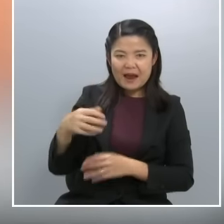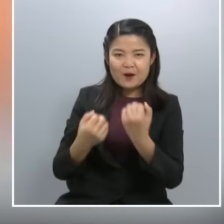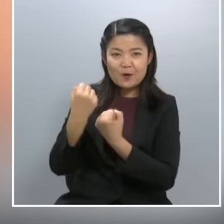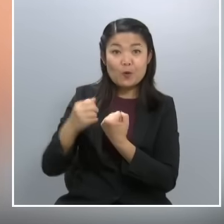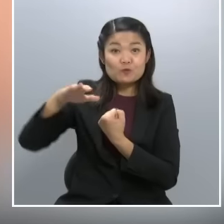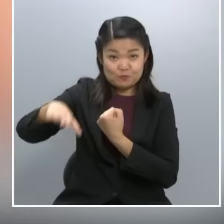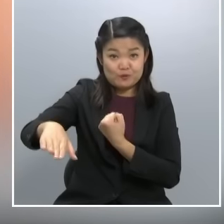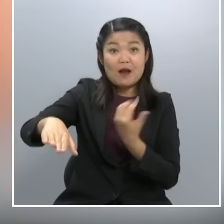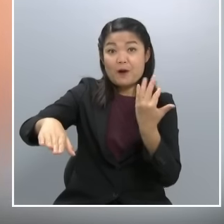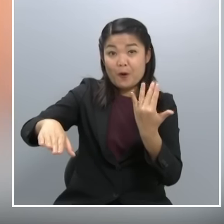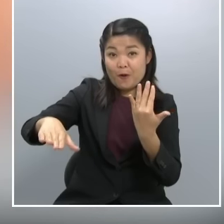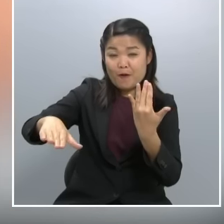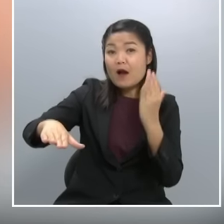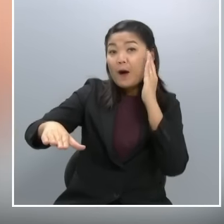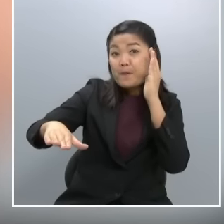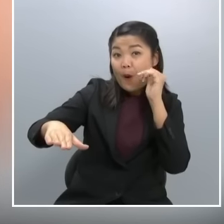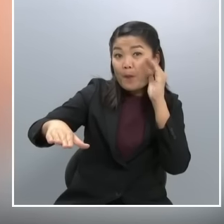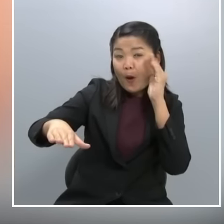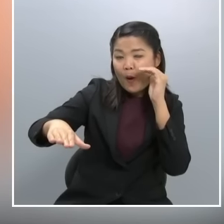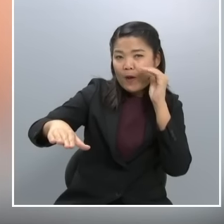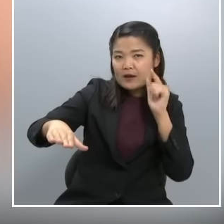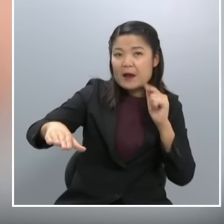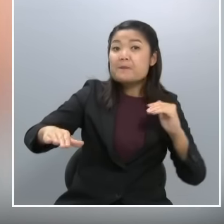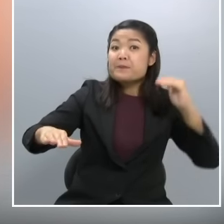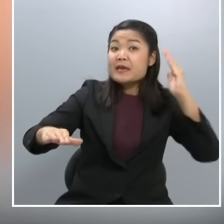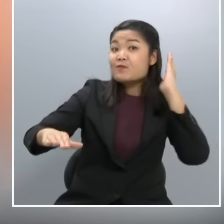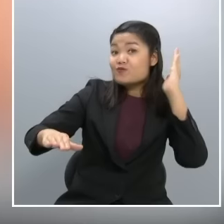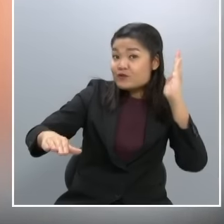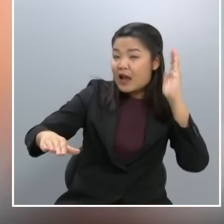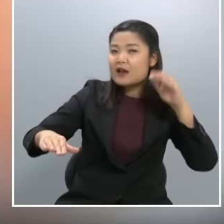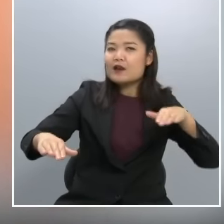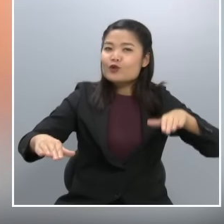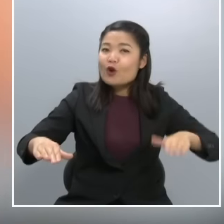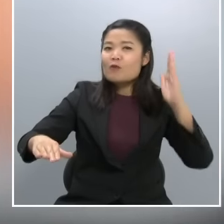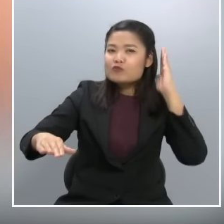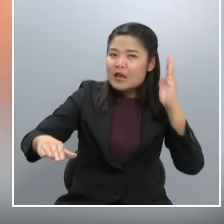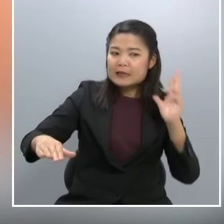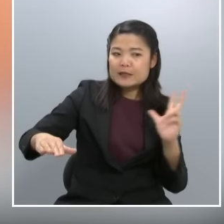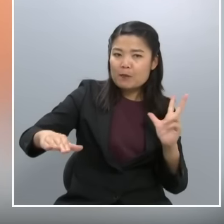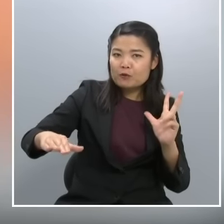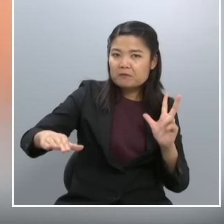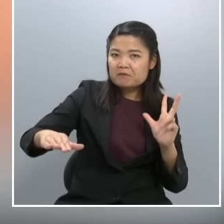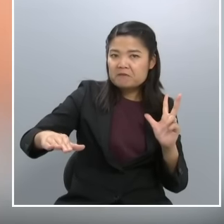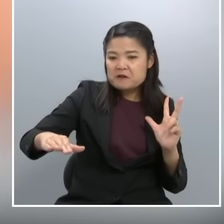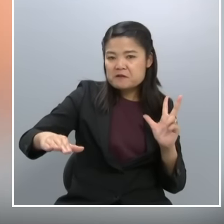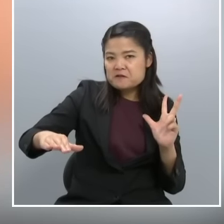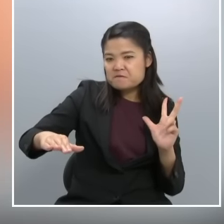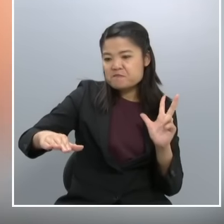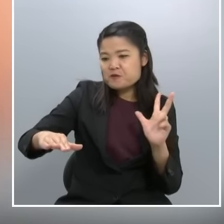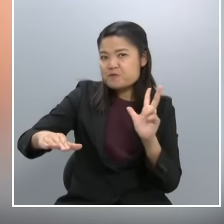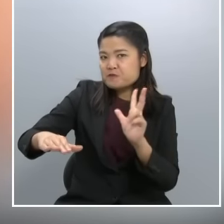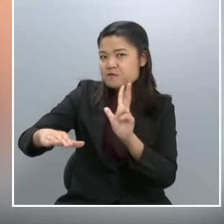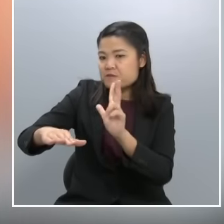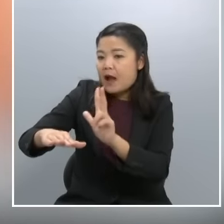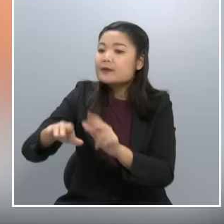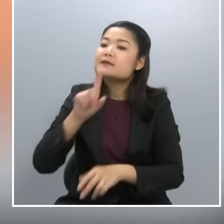อยู่ตัวฝั่งพ่อเองเนี่ยก็เลยพาพี่ชายกับน้องชายของตัวเองทั้งหมด 3คนฮะเดินเข้าไปหาแล้วถาม